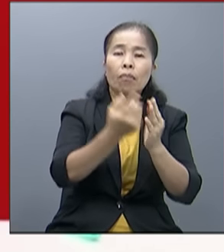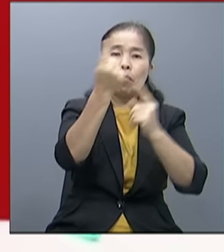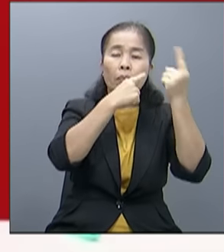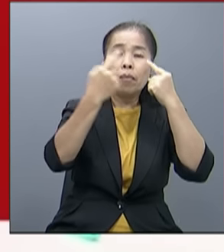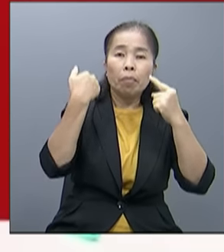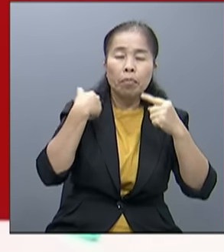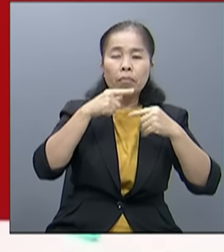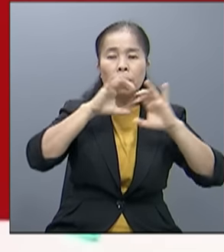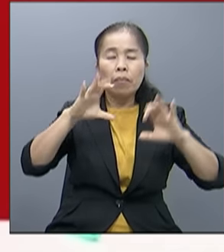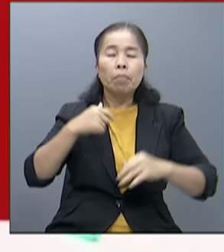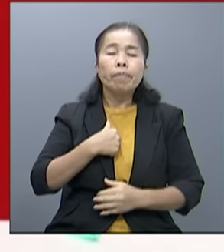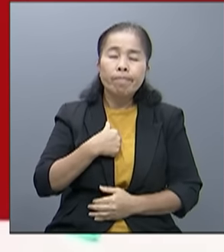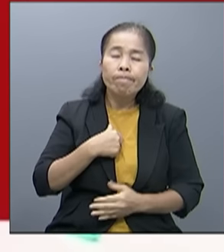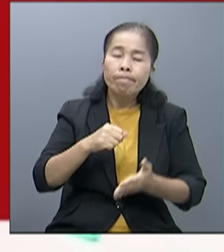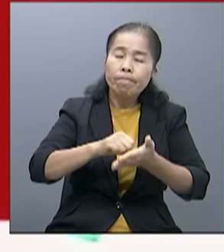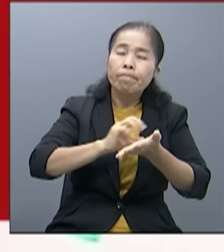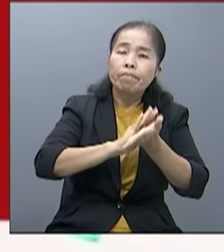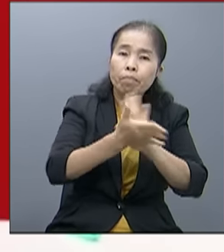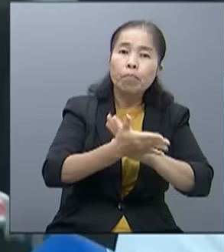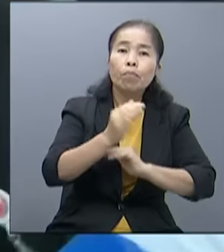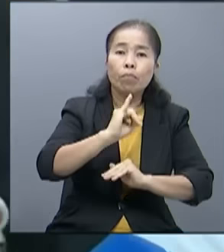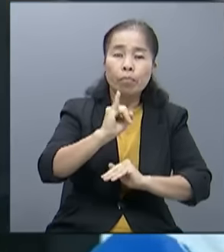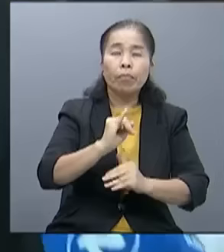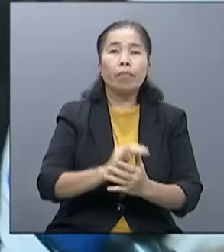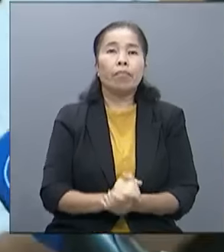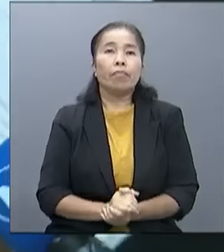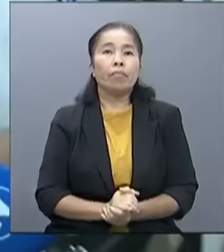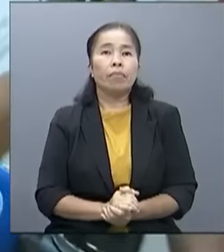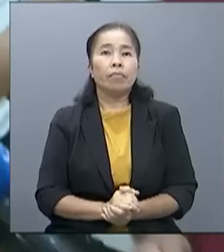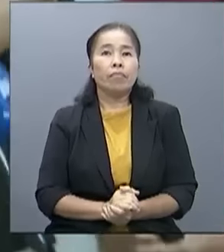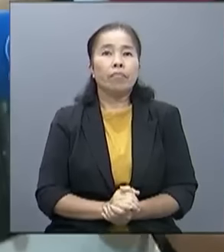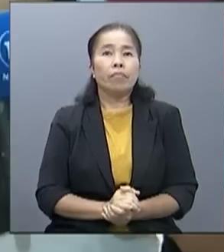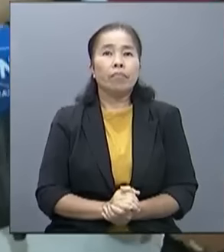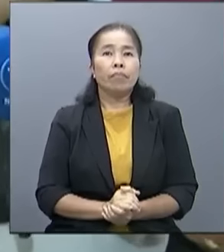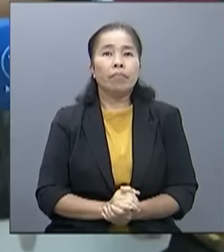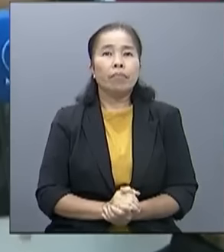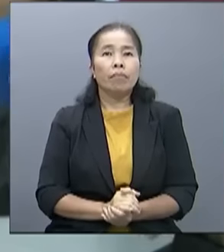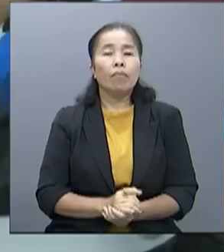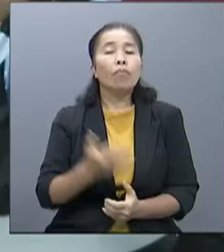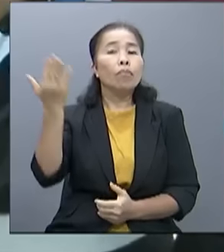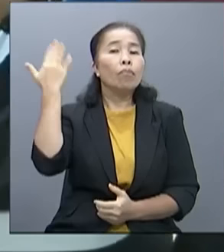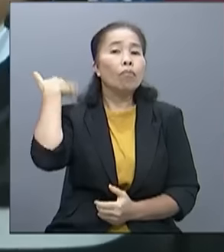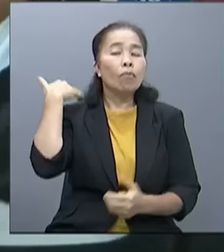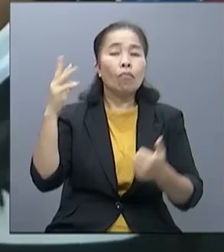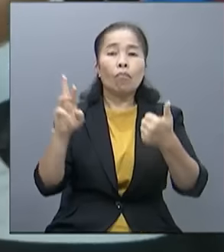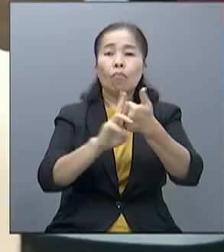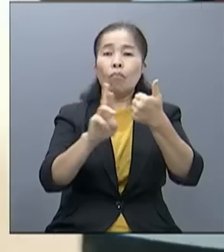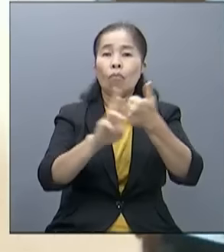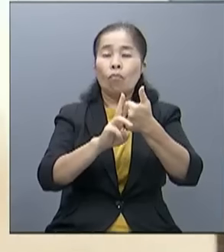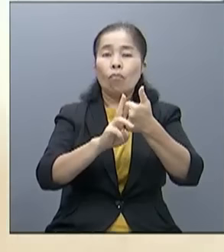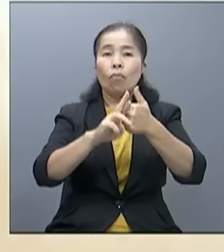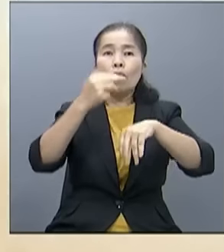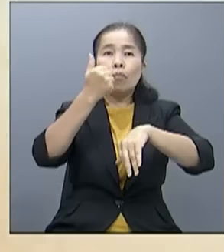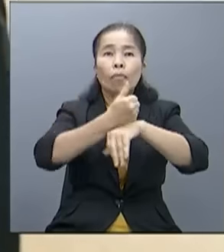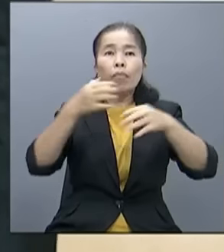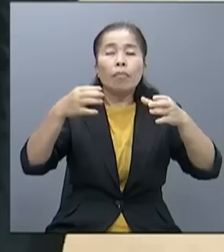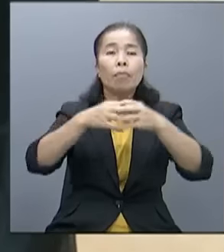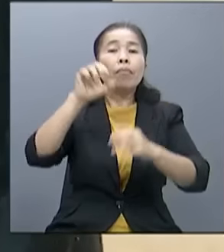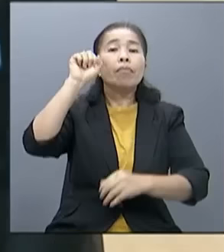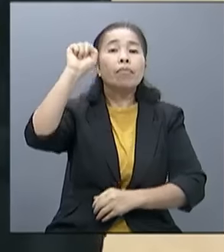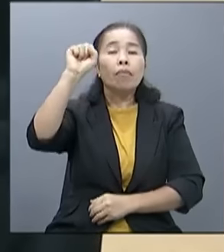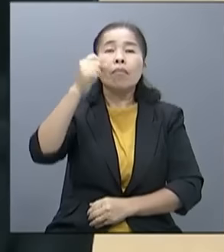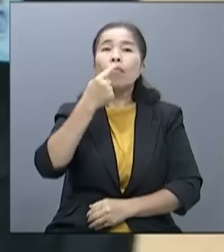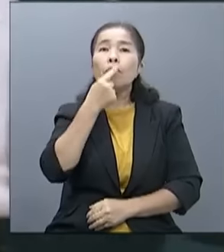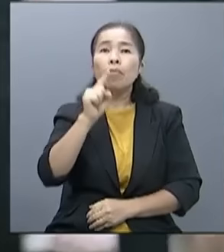จะต้องรับฟังและปรับปรุงนะคะขณะที่คุณอวิสุวรรณภักดีอดีตรองหัวหน้าพรรคชาติพัฒนากกล้าชี้ว่า